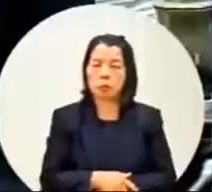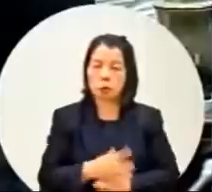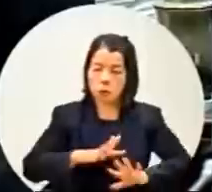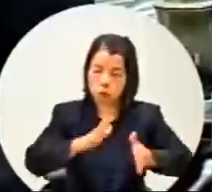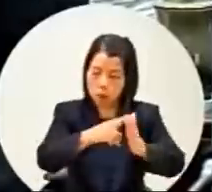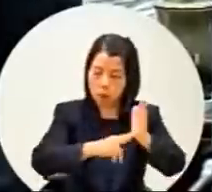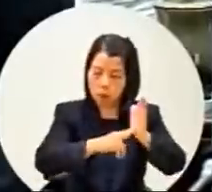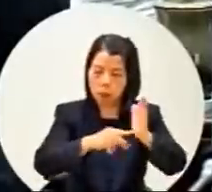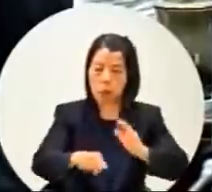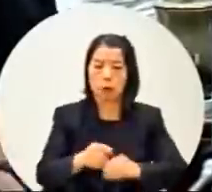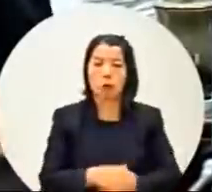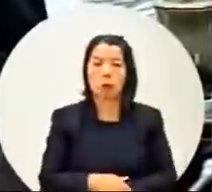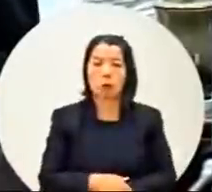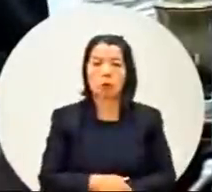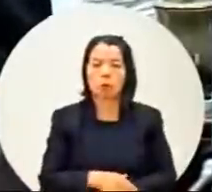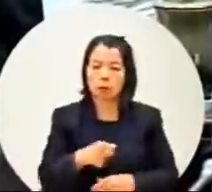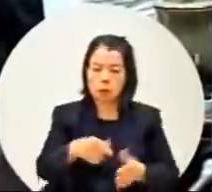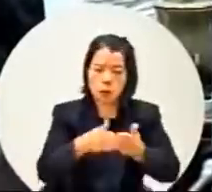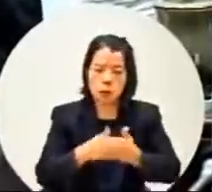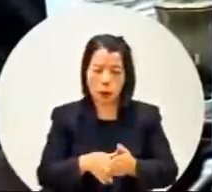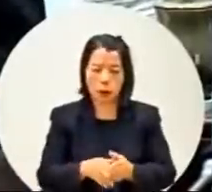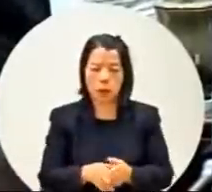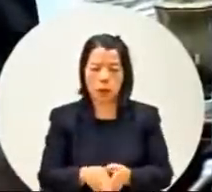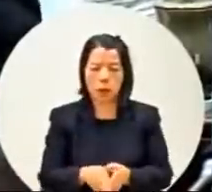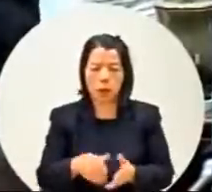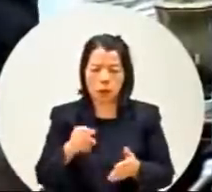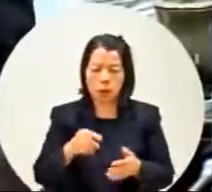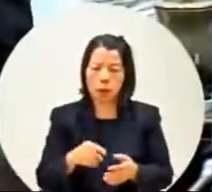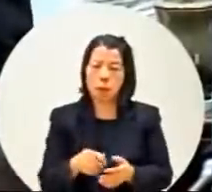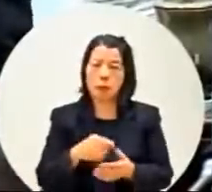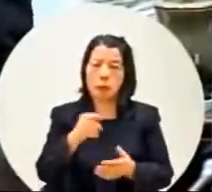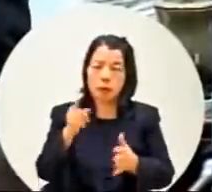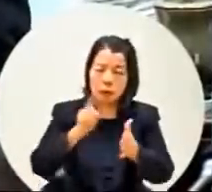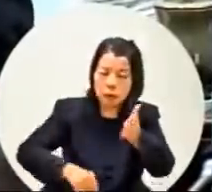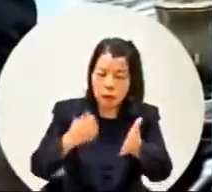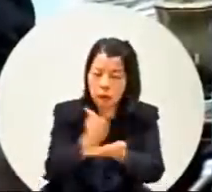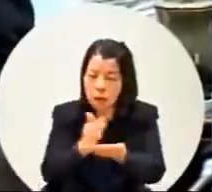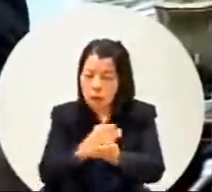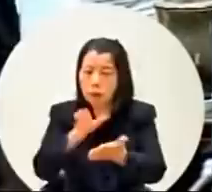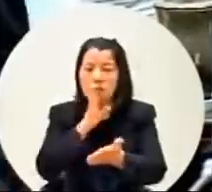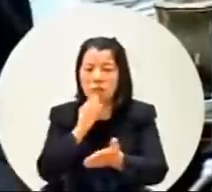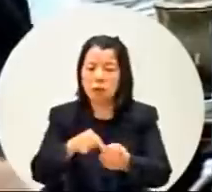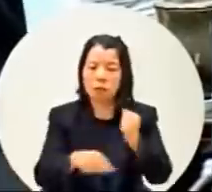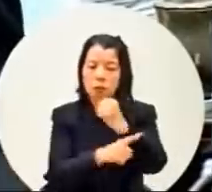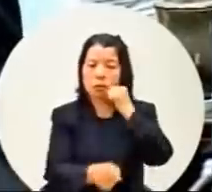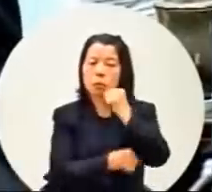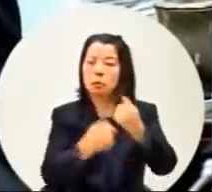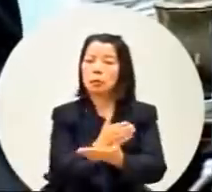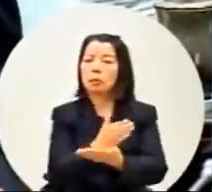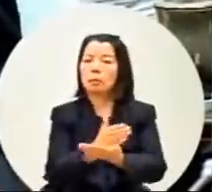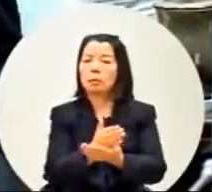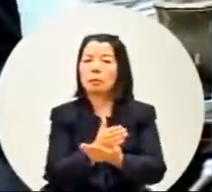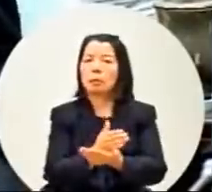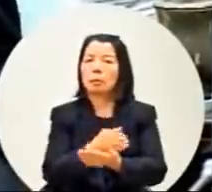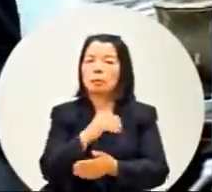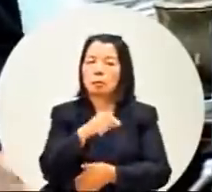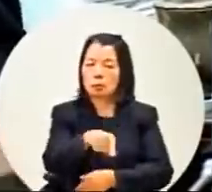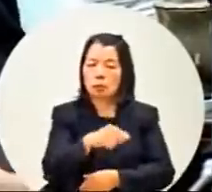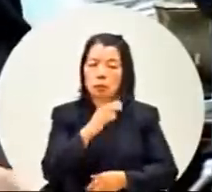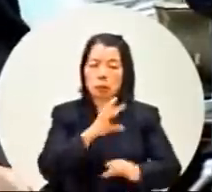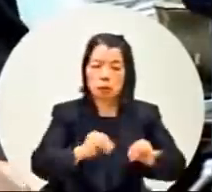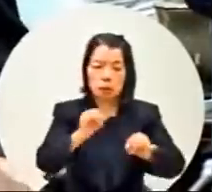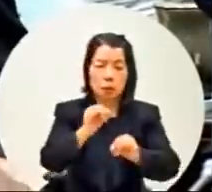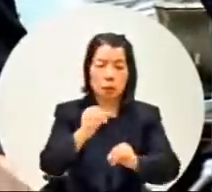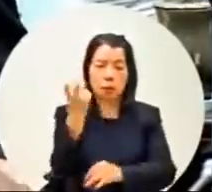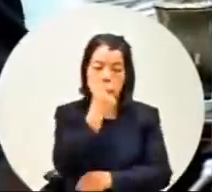就是说这个没有办法是这么简单的说有或没有，因为图利它是司法的一个问题。那么地检署它已经针